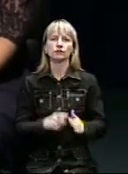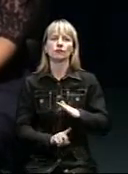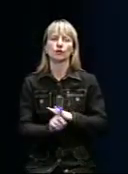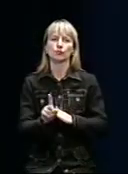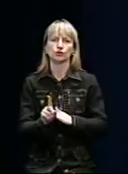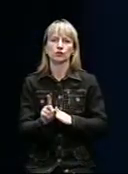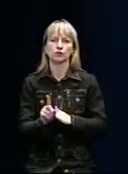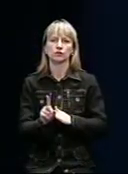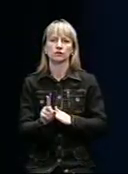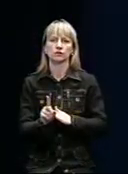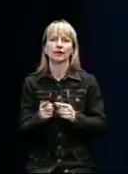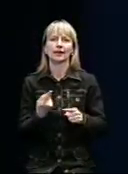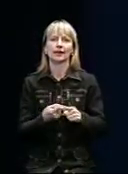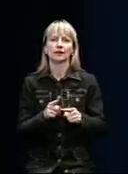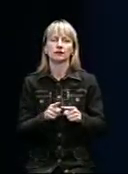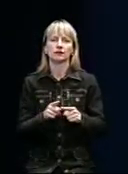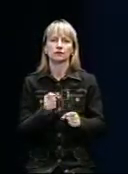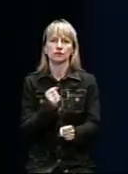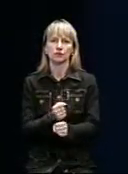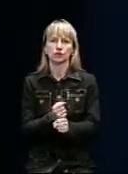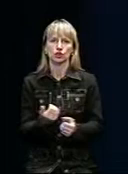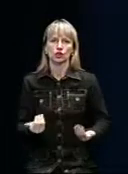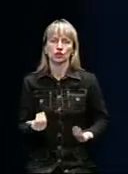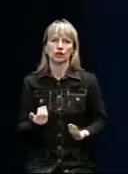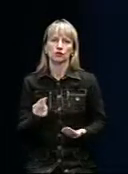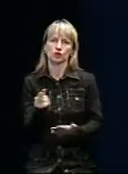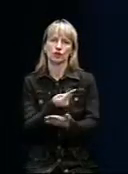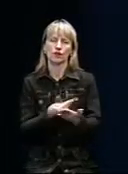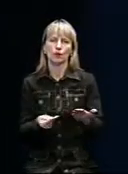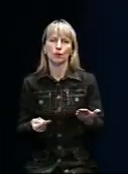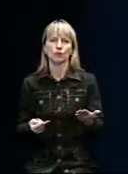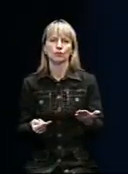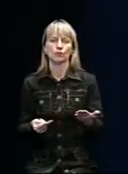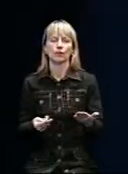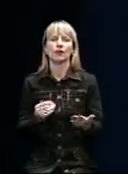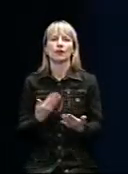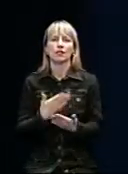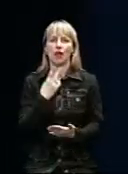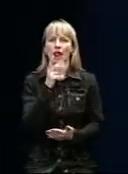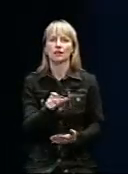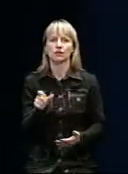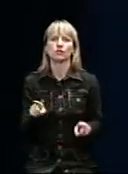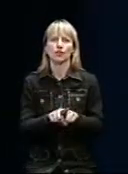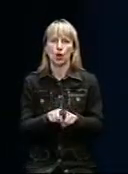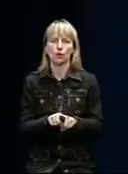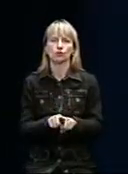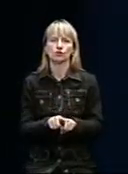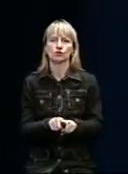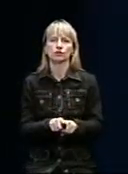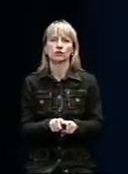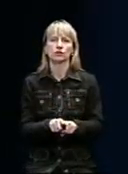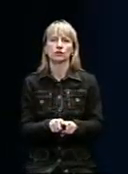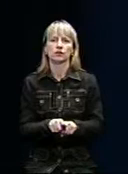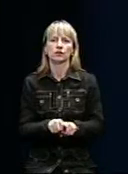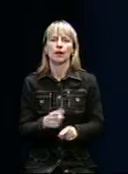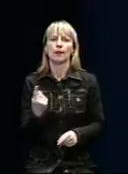розпочати займатися живописом, і, ну, наприклад, наші глядачі, може, якісь також. Дайте